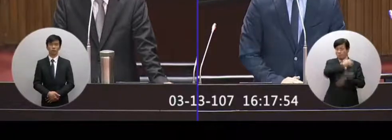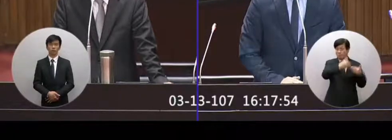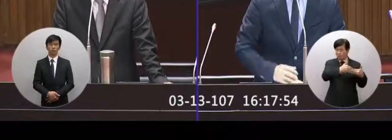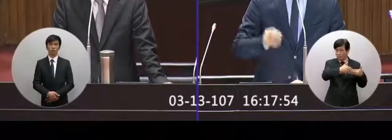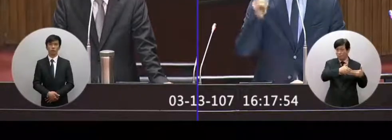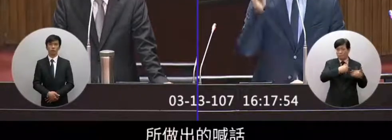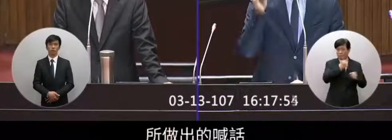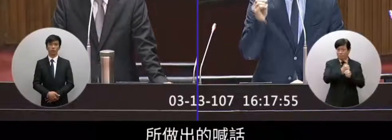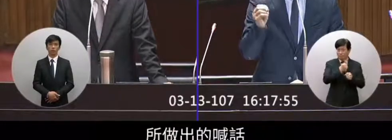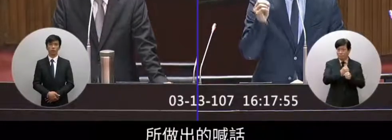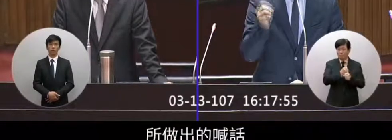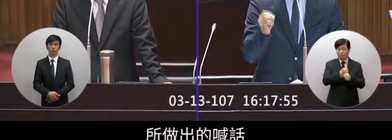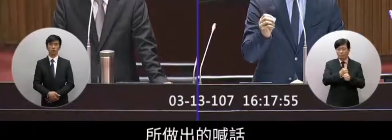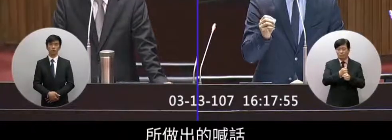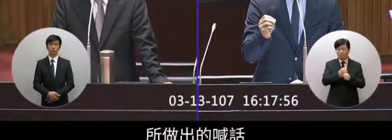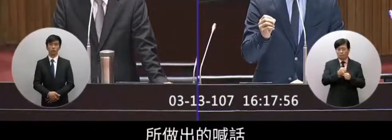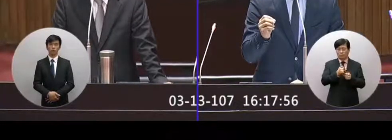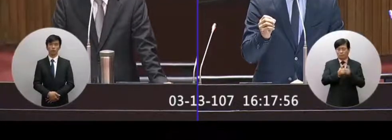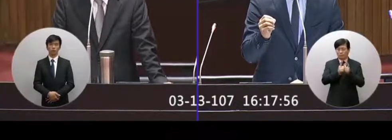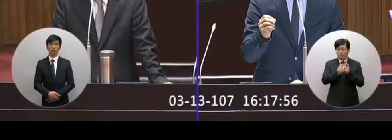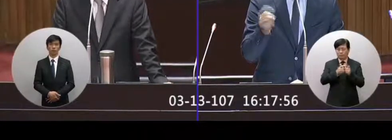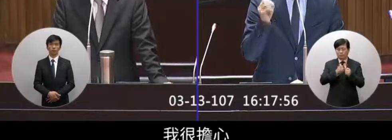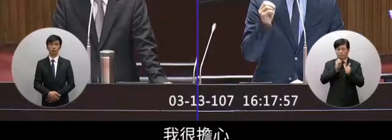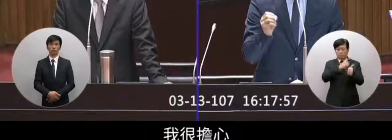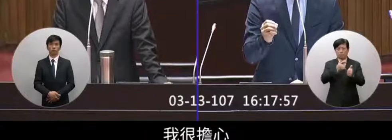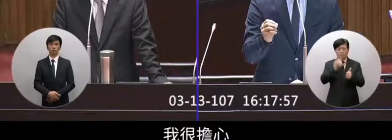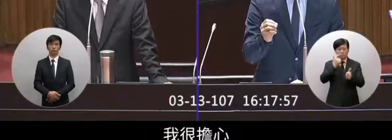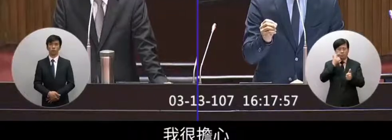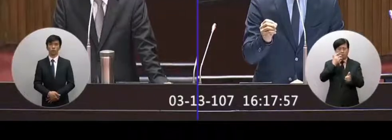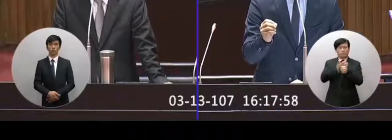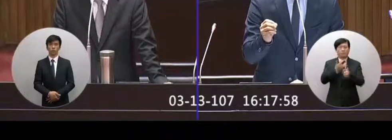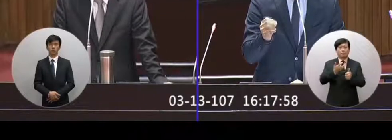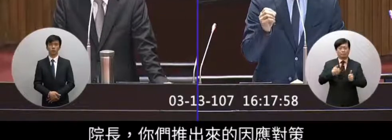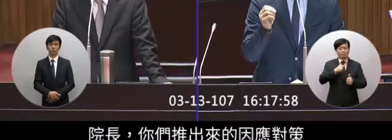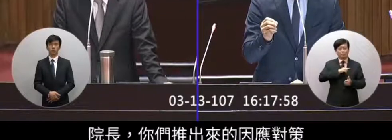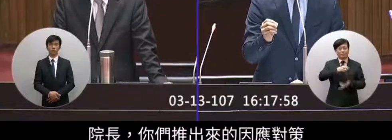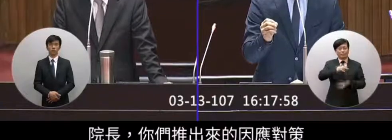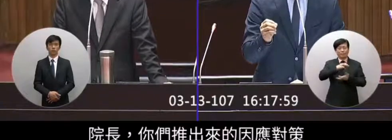岸去所做出的喊话，我很担心